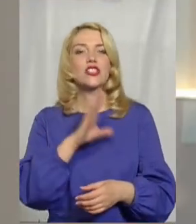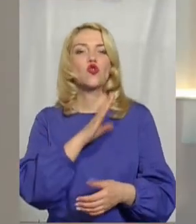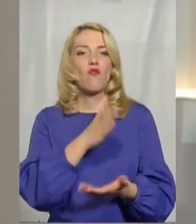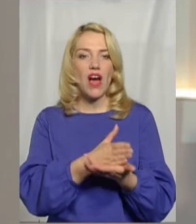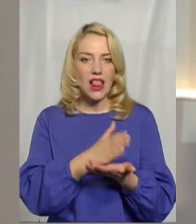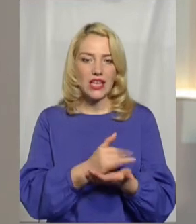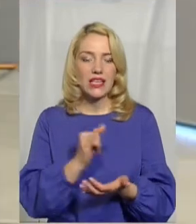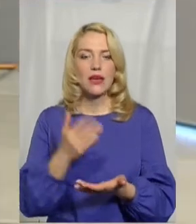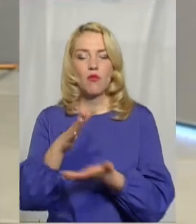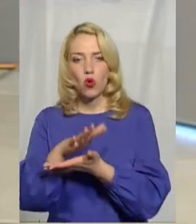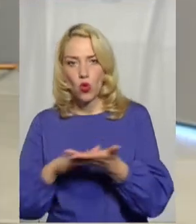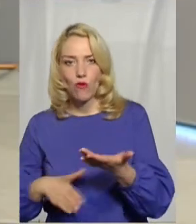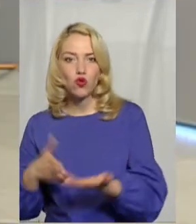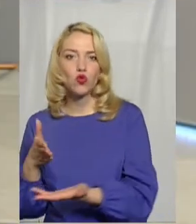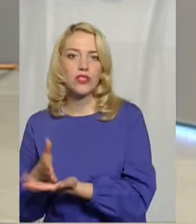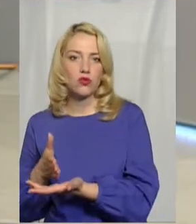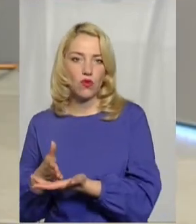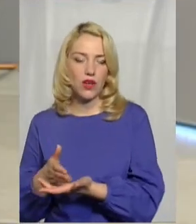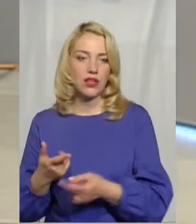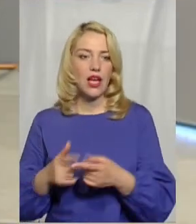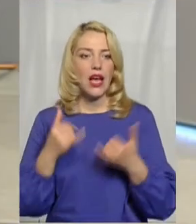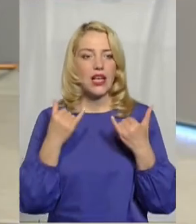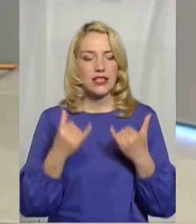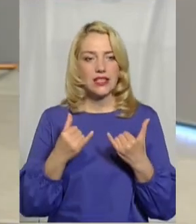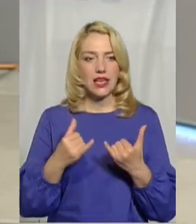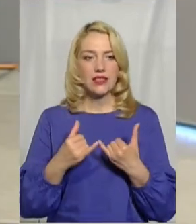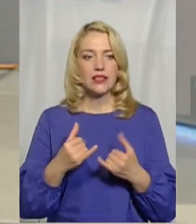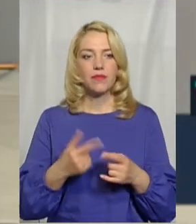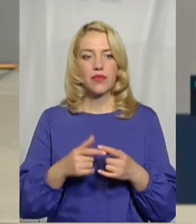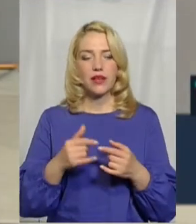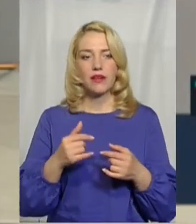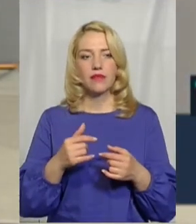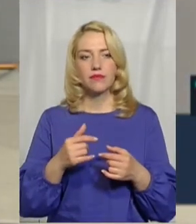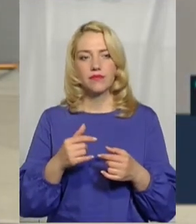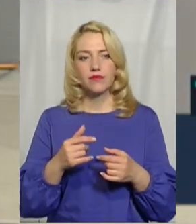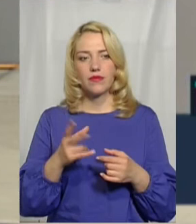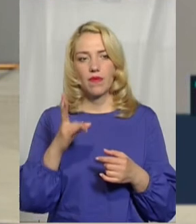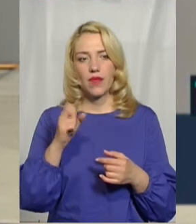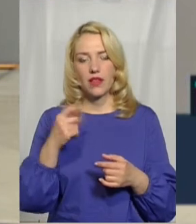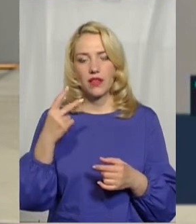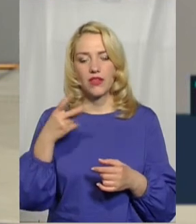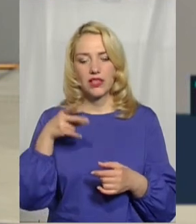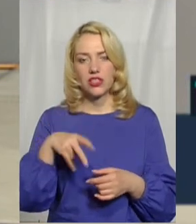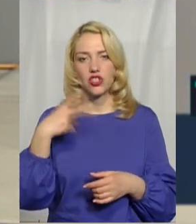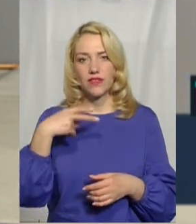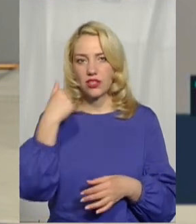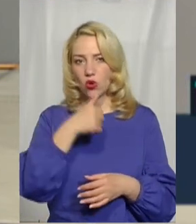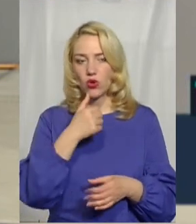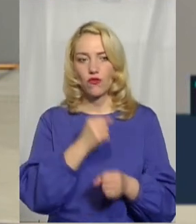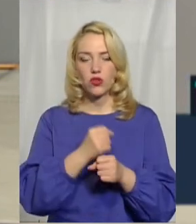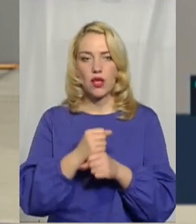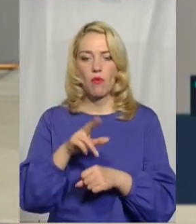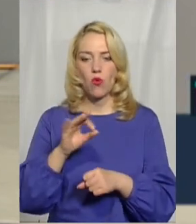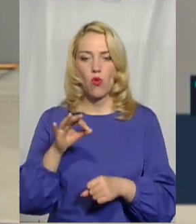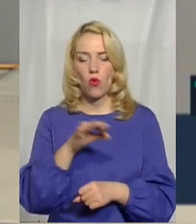А на сьогодні, Юрій Васильович, перепрошую, а на сьогодні в нас, відповідно паспортних даних, на 2020 рік функціонує по